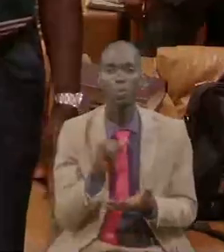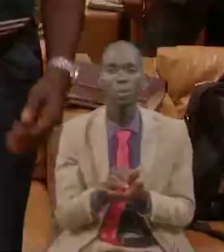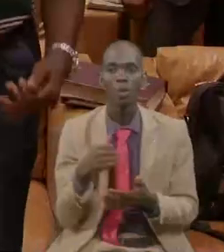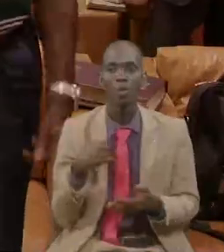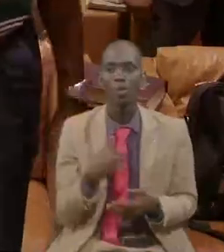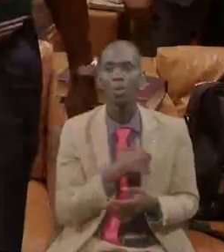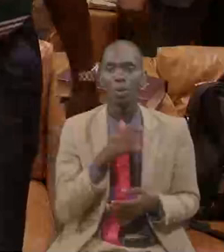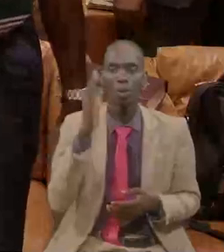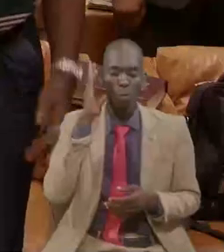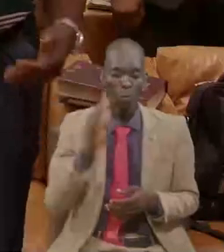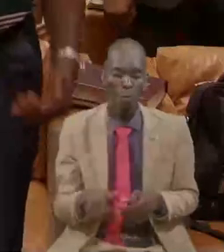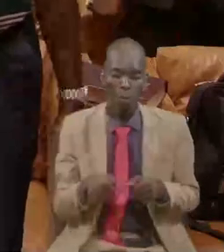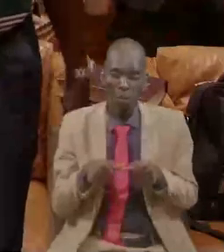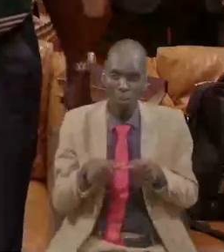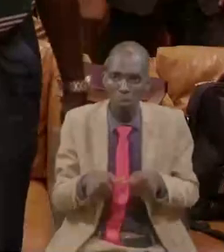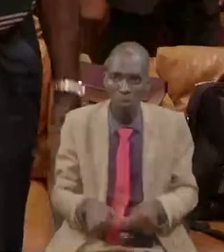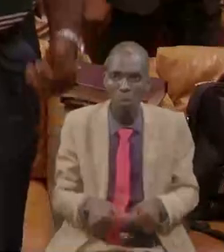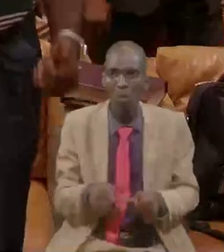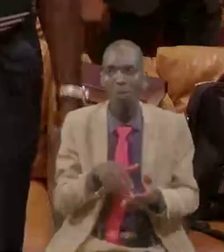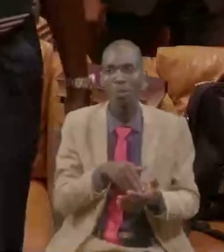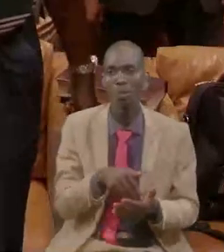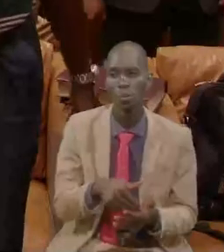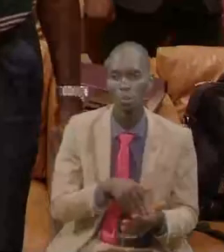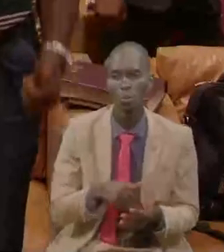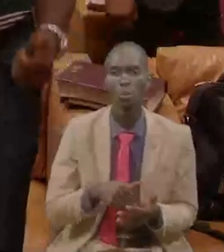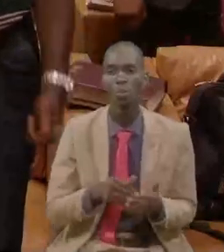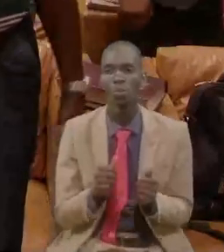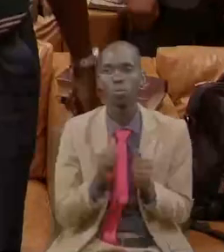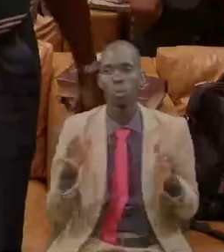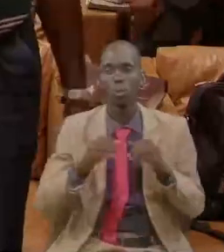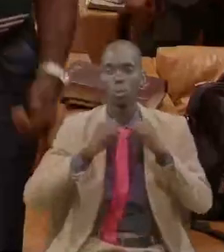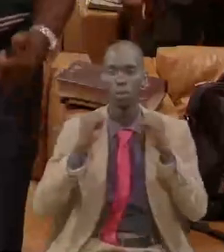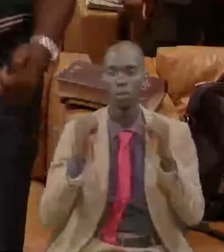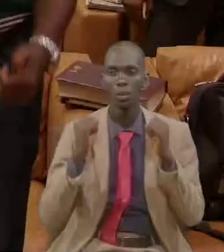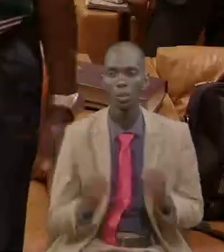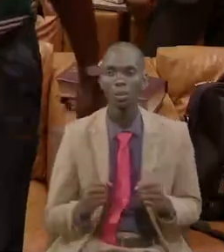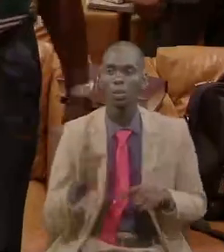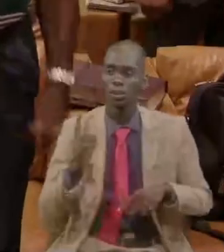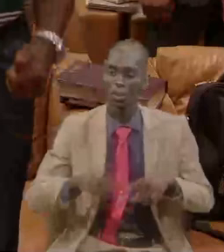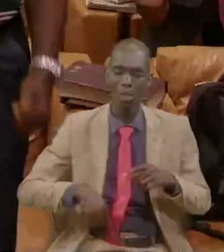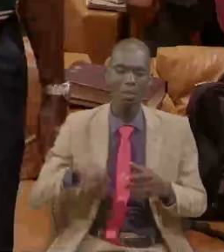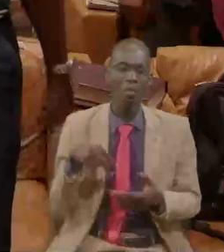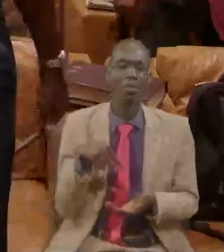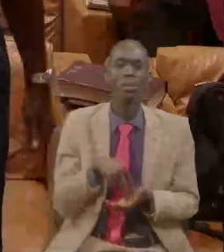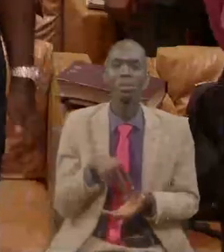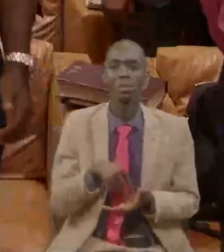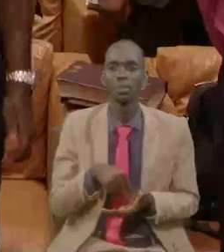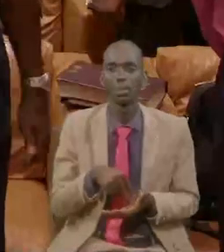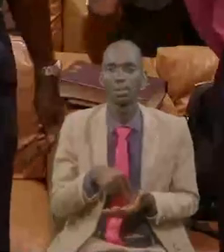afin de ne pas demeurer une méduse, pas d'épine dorsale,